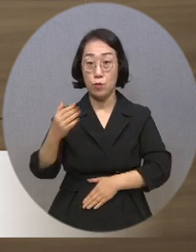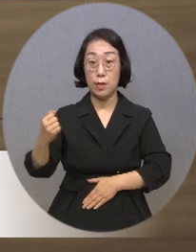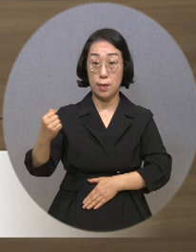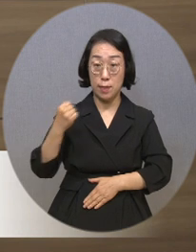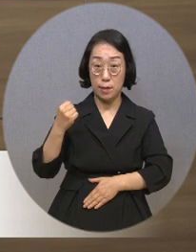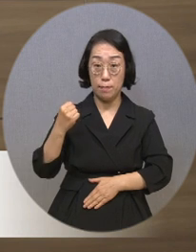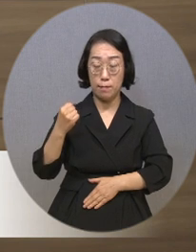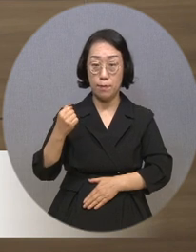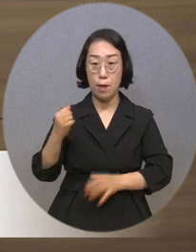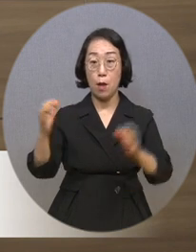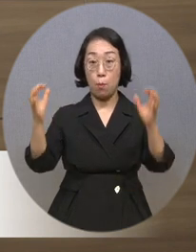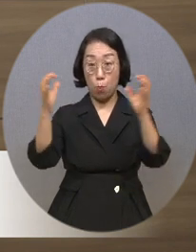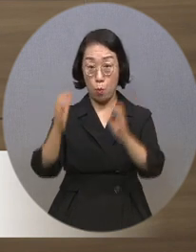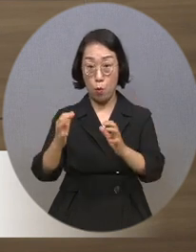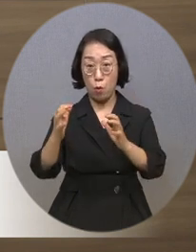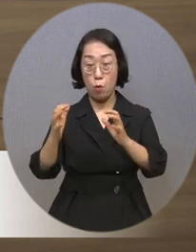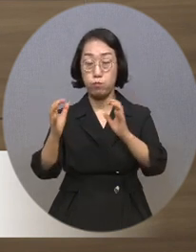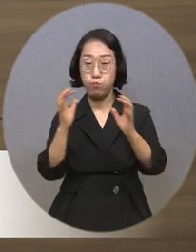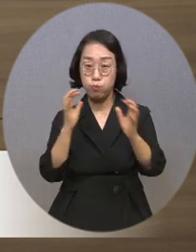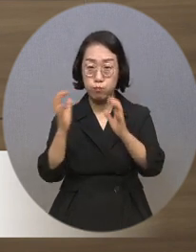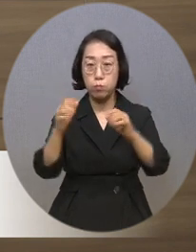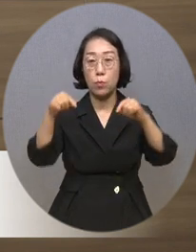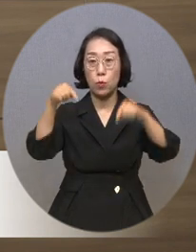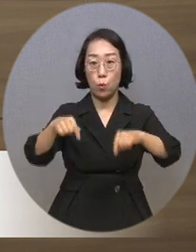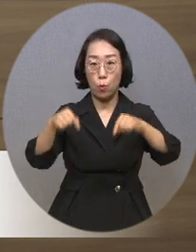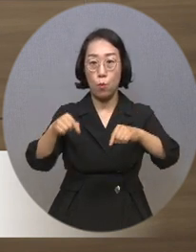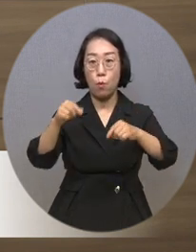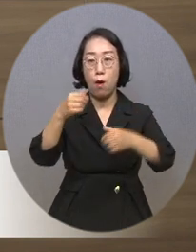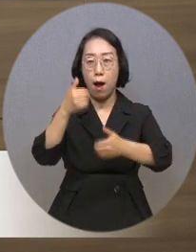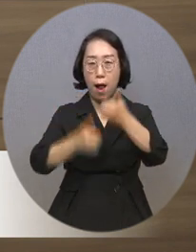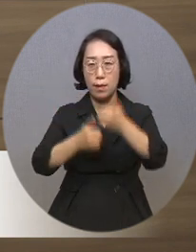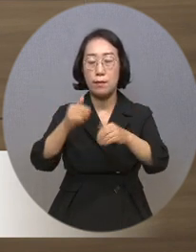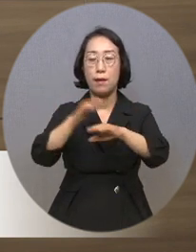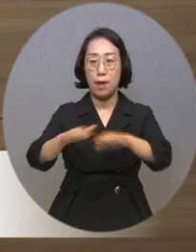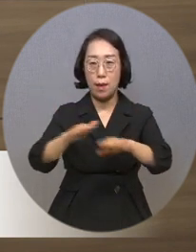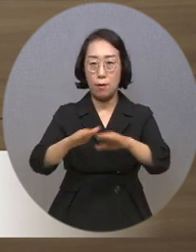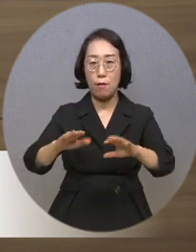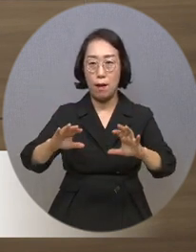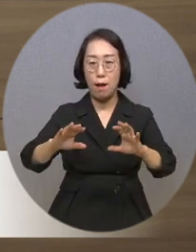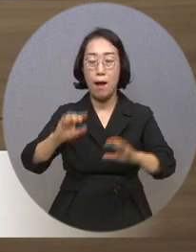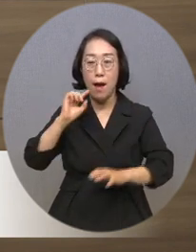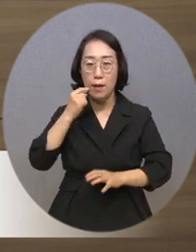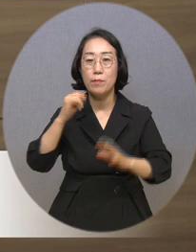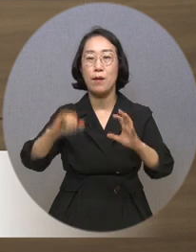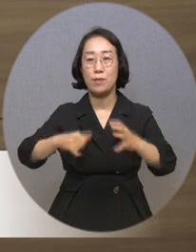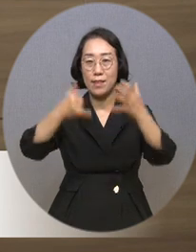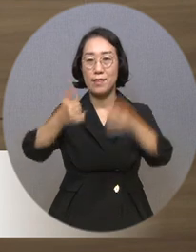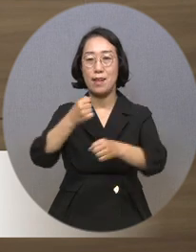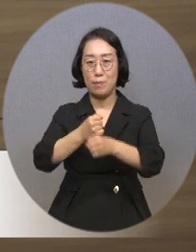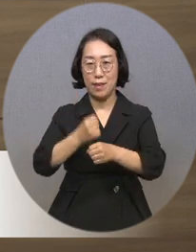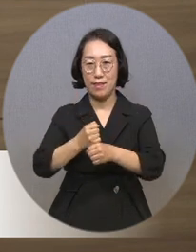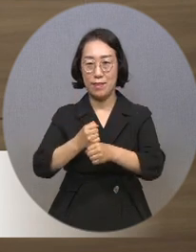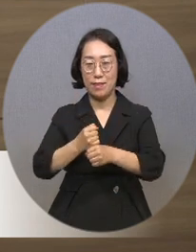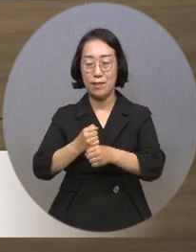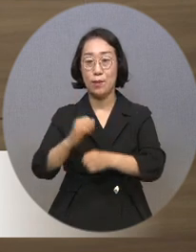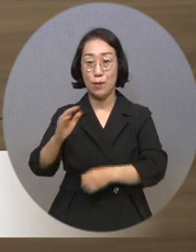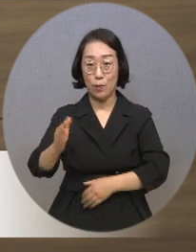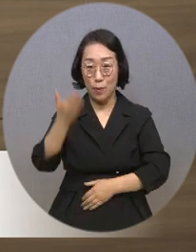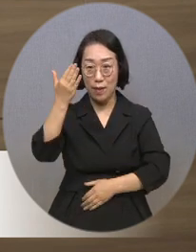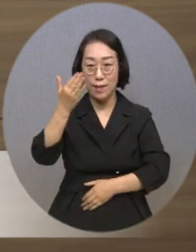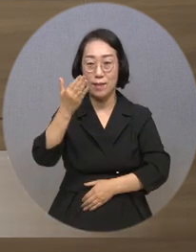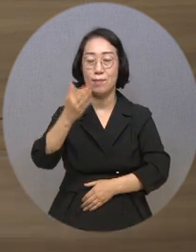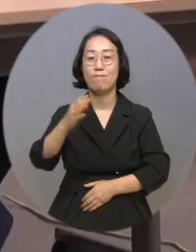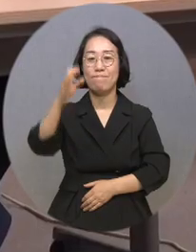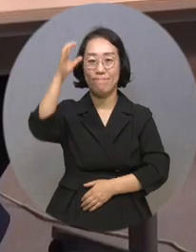자발적 공론장을 통해서 많은 갈등들이 해결되고 아름다운 세상을 만드는 많은 시민들이 됐으면